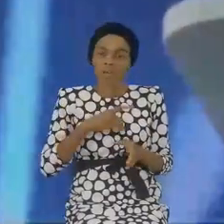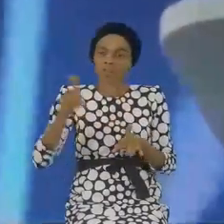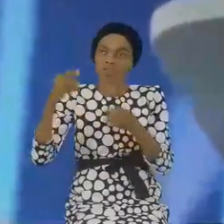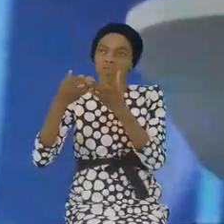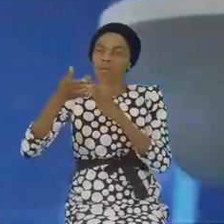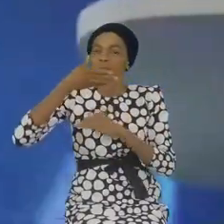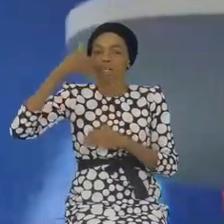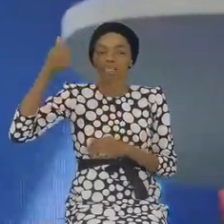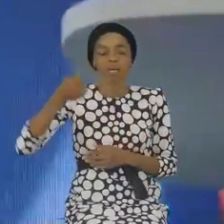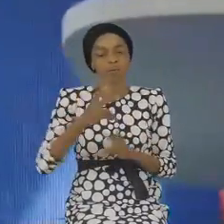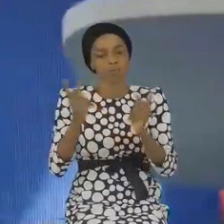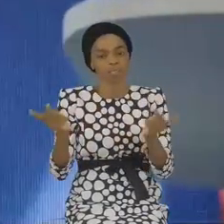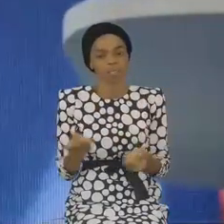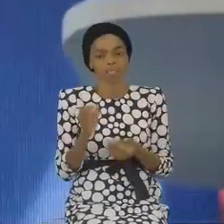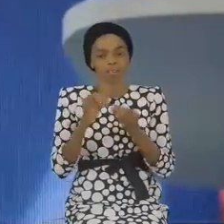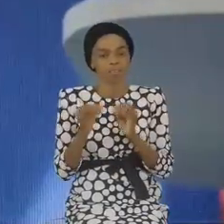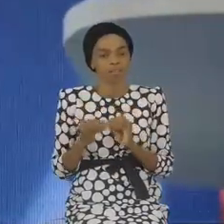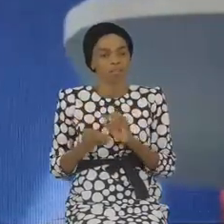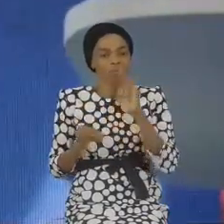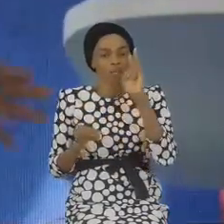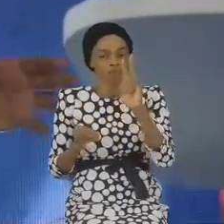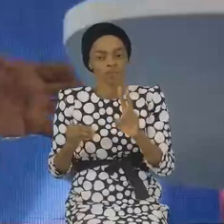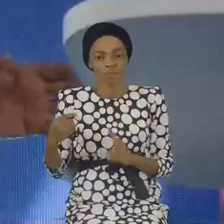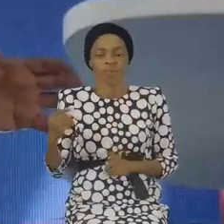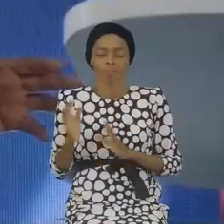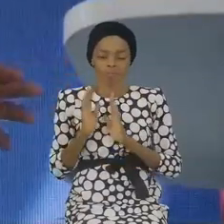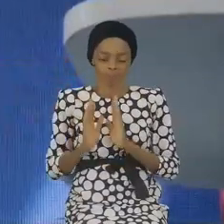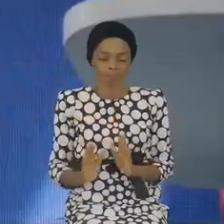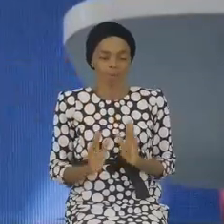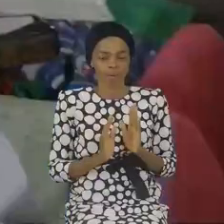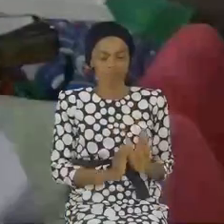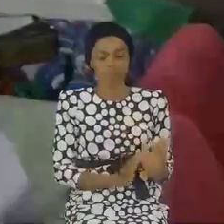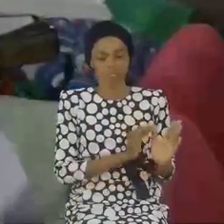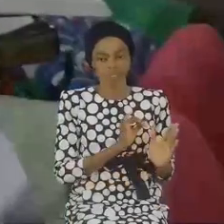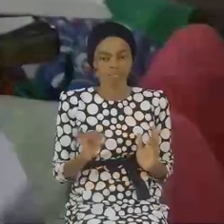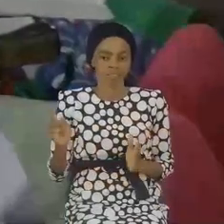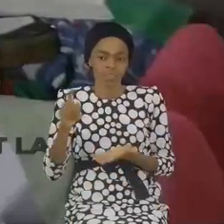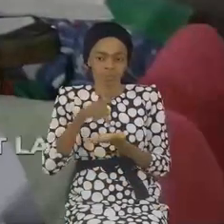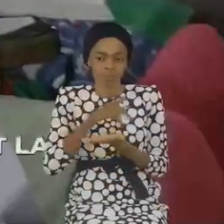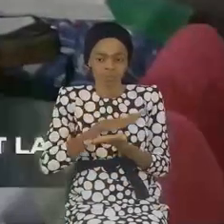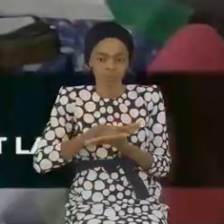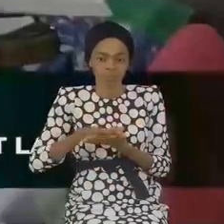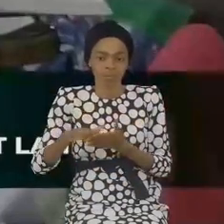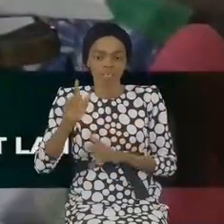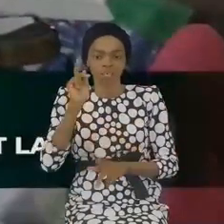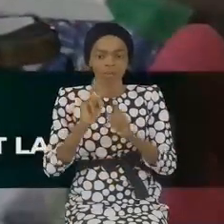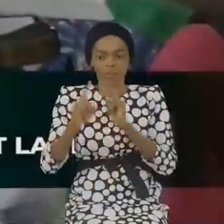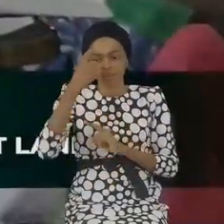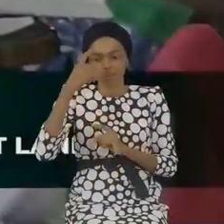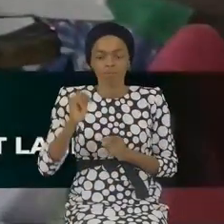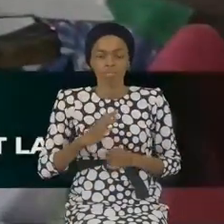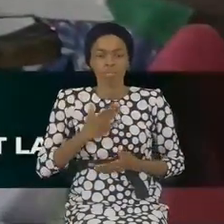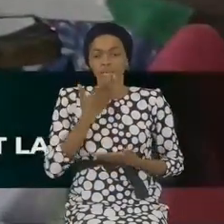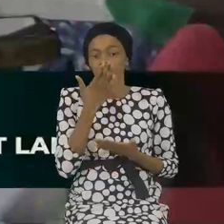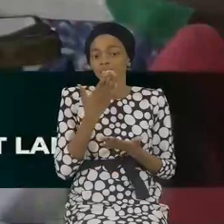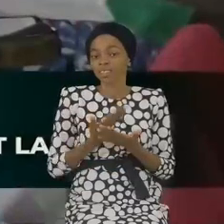meilleur. Verset 2. Élément, préparer le peuple purifié pour le pays de délices. Et comme le